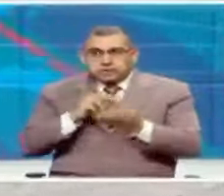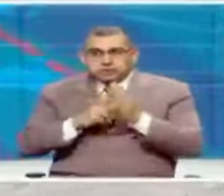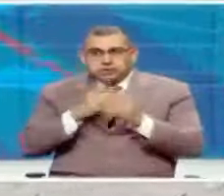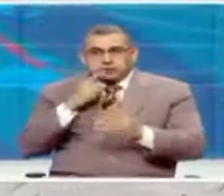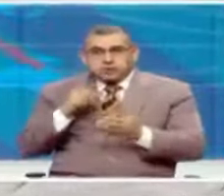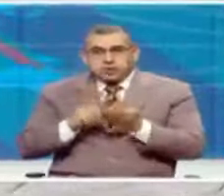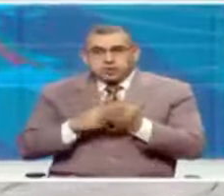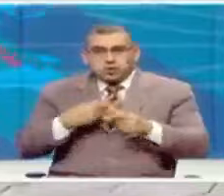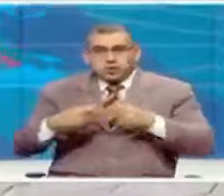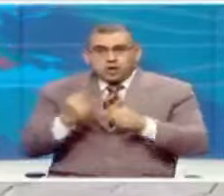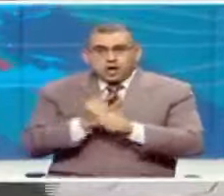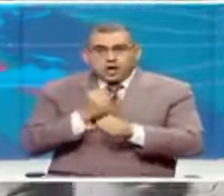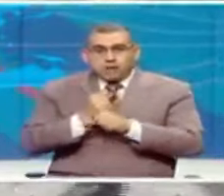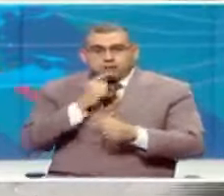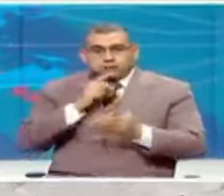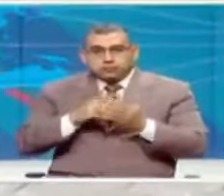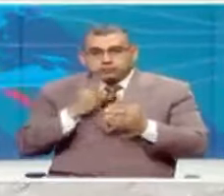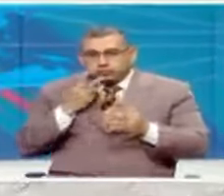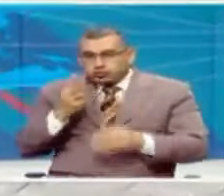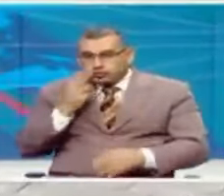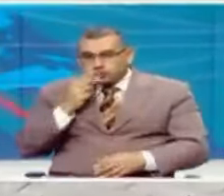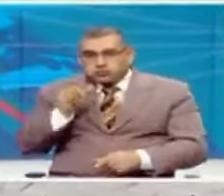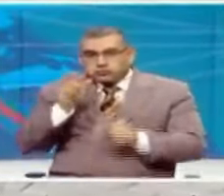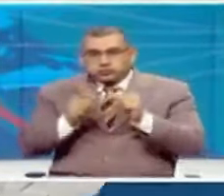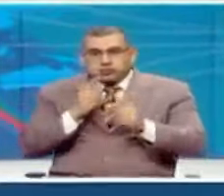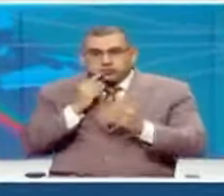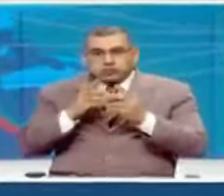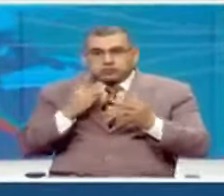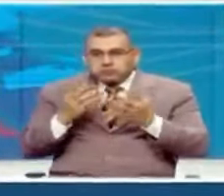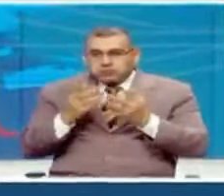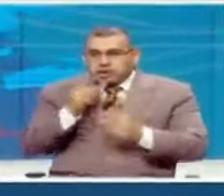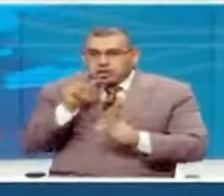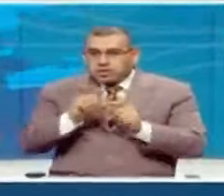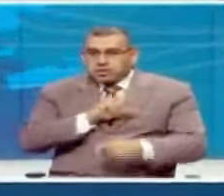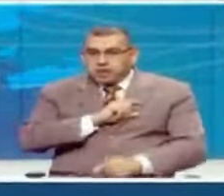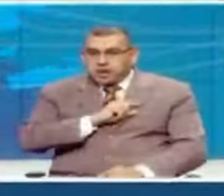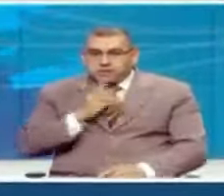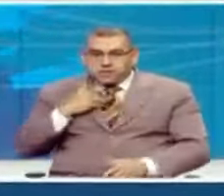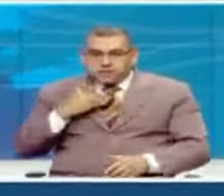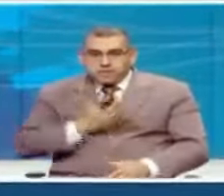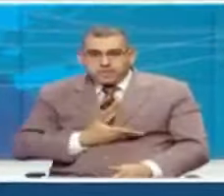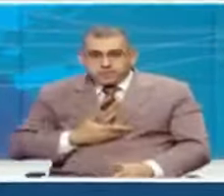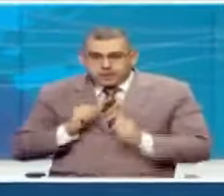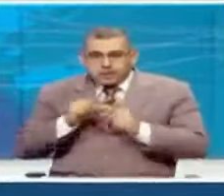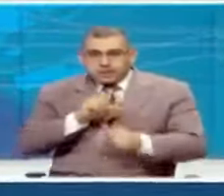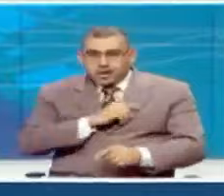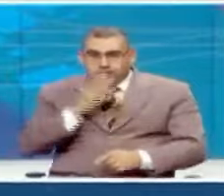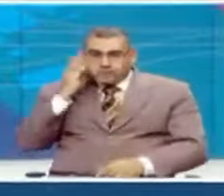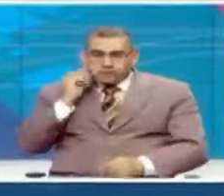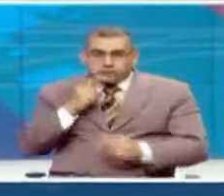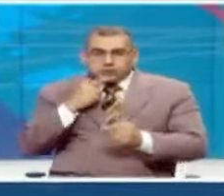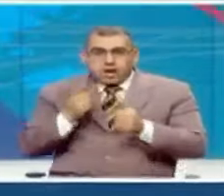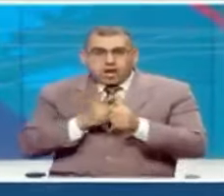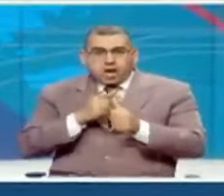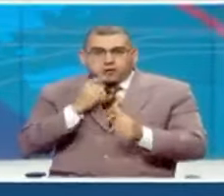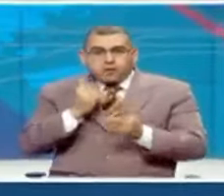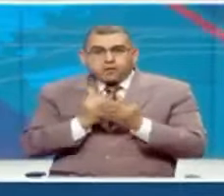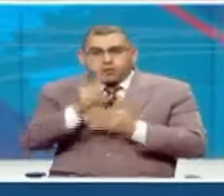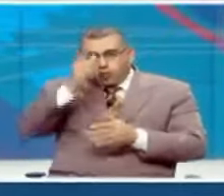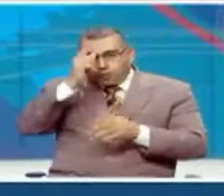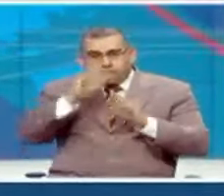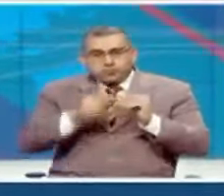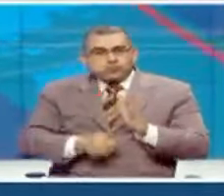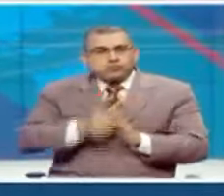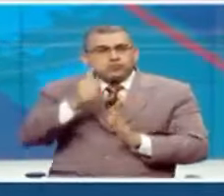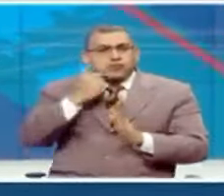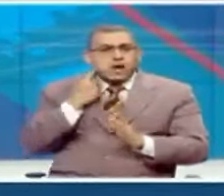والورش، زي ما شفنا برضو الفصول وتفاعل الطلبة واهتمامهم بالمدرسة. طلبة زي ما شفنا عندنا أوائل على الجمهورية والتحقوا بمدرسة